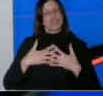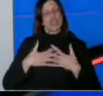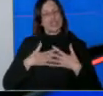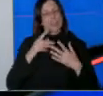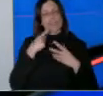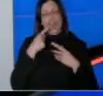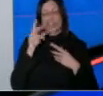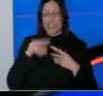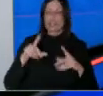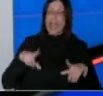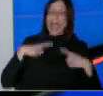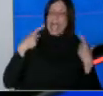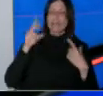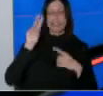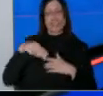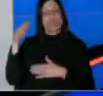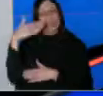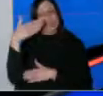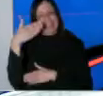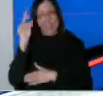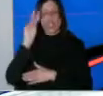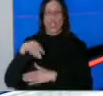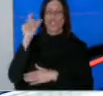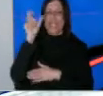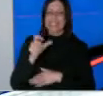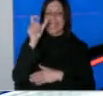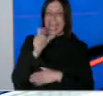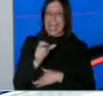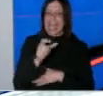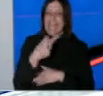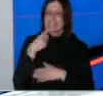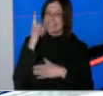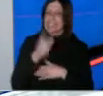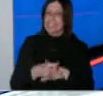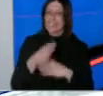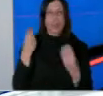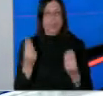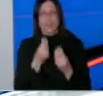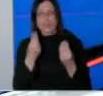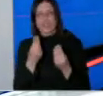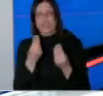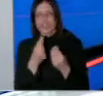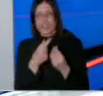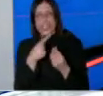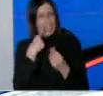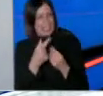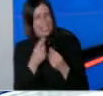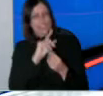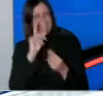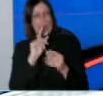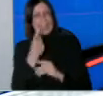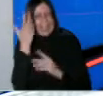מדינה, יש פה גם אזרחים, וצריך כבר, אתה יודע... שמישהו יסביר לו, שמישהו יסביר לו, שזה לא יקרה,